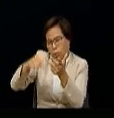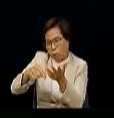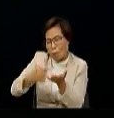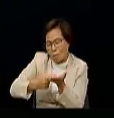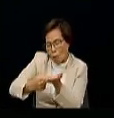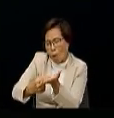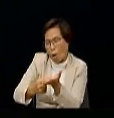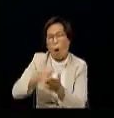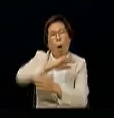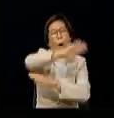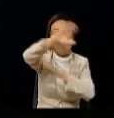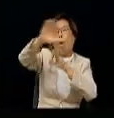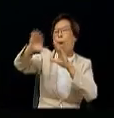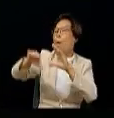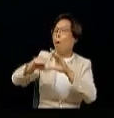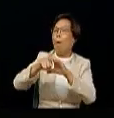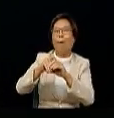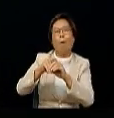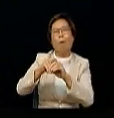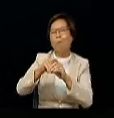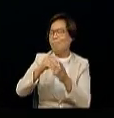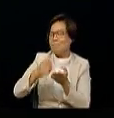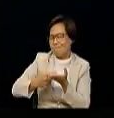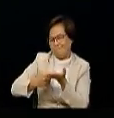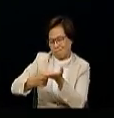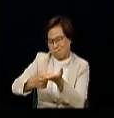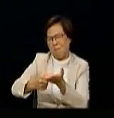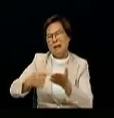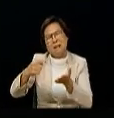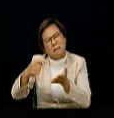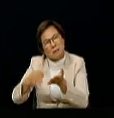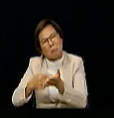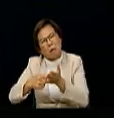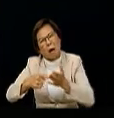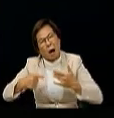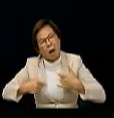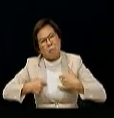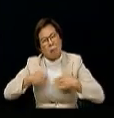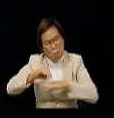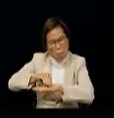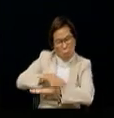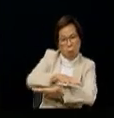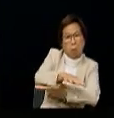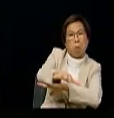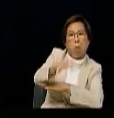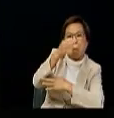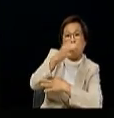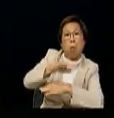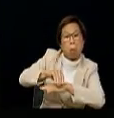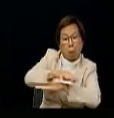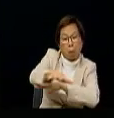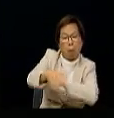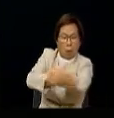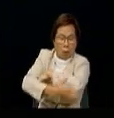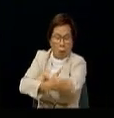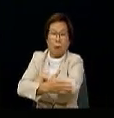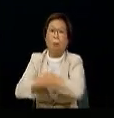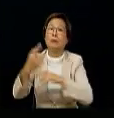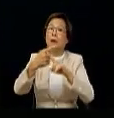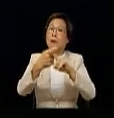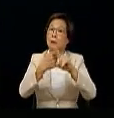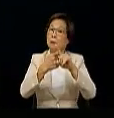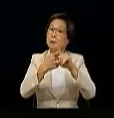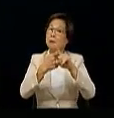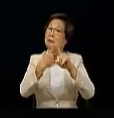aku keseluruhan itu karena ada masanya dia mempengaruhi negara dari segi ada